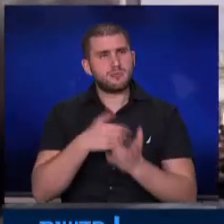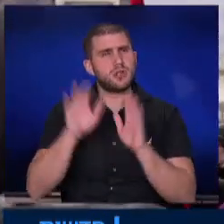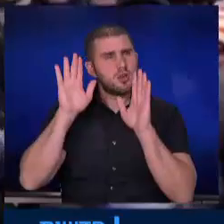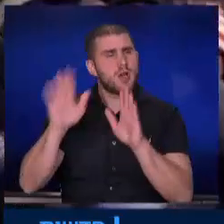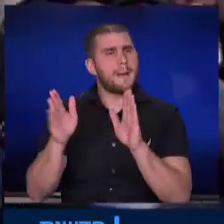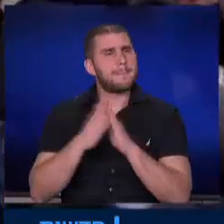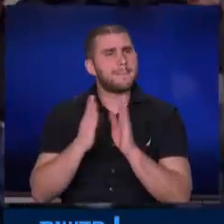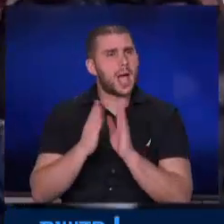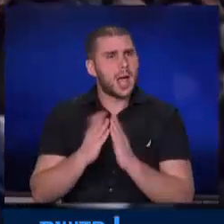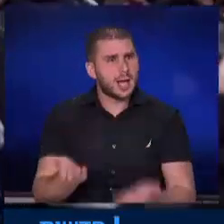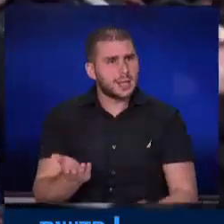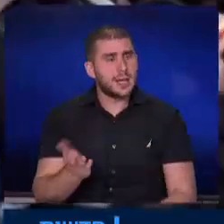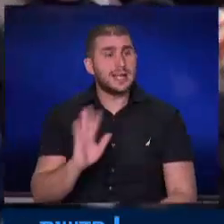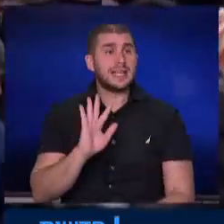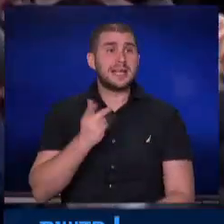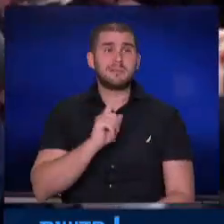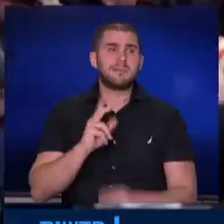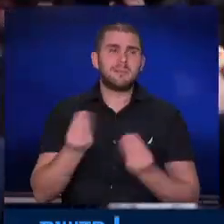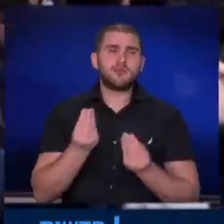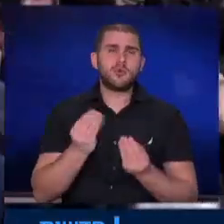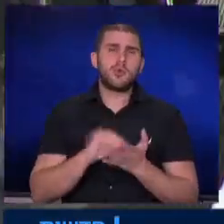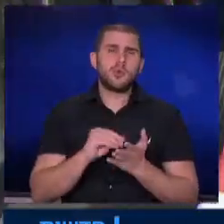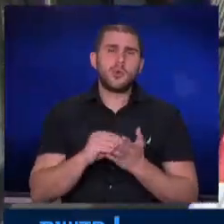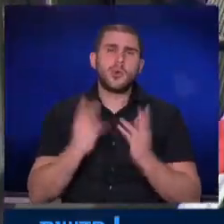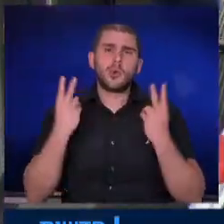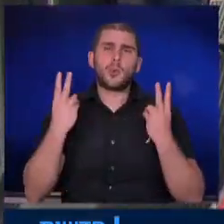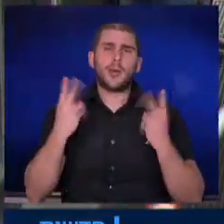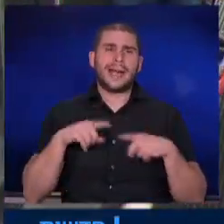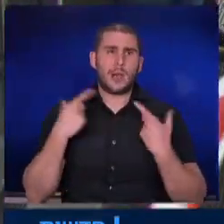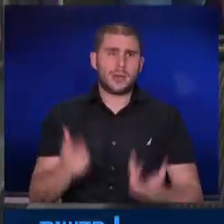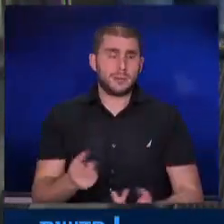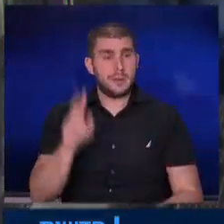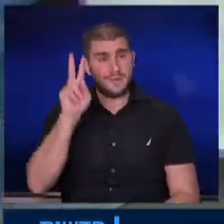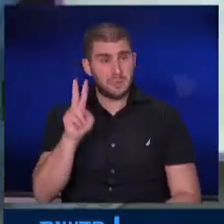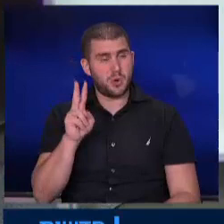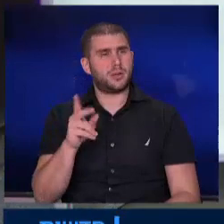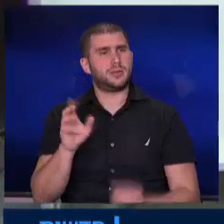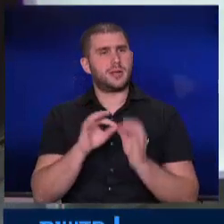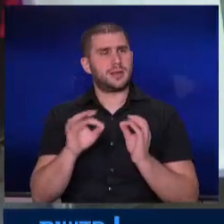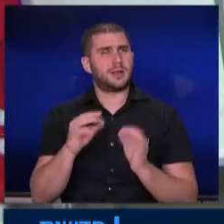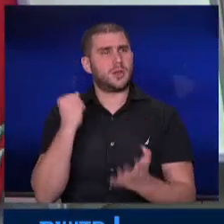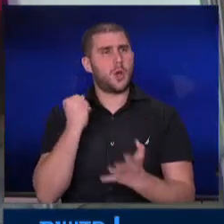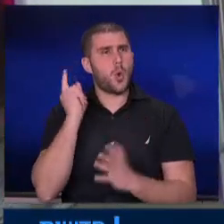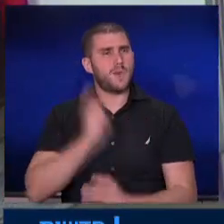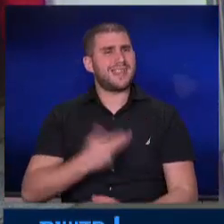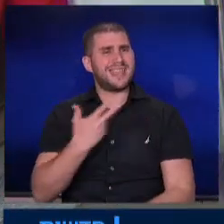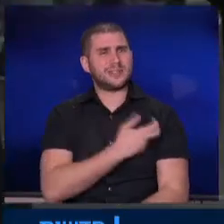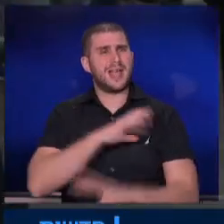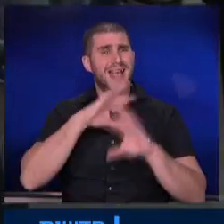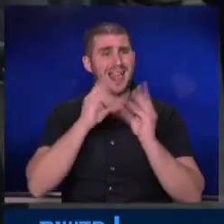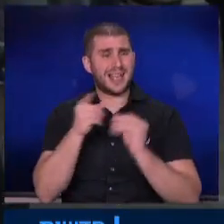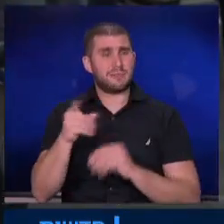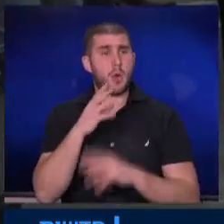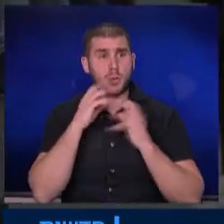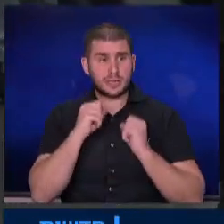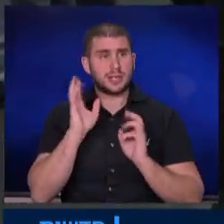להישאר בבית, אלא אם כן מדובר בצורך חיוני. בפברואר תיכנס לתוקף חובת התחסנות כללית במדינה